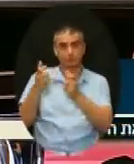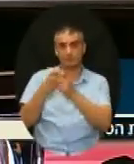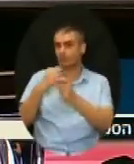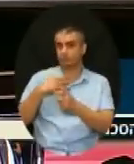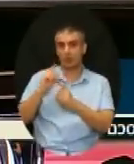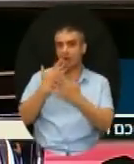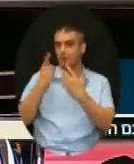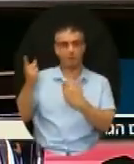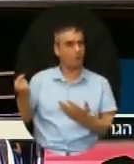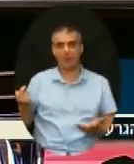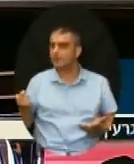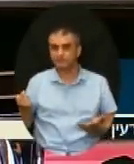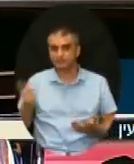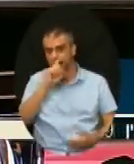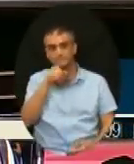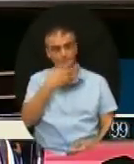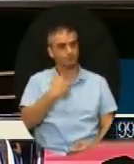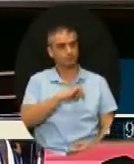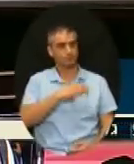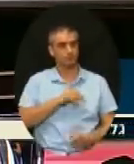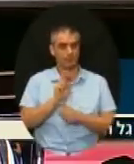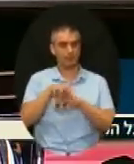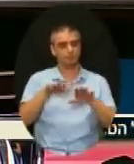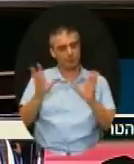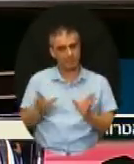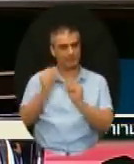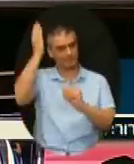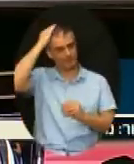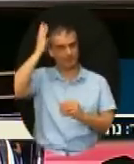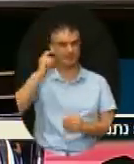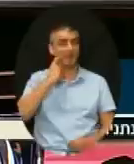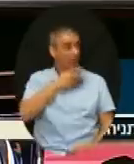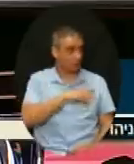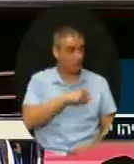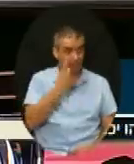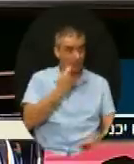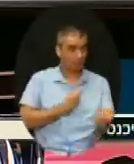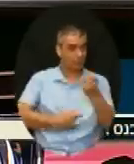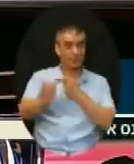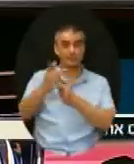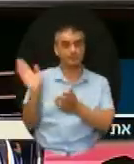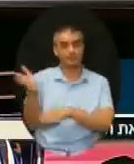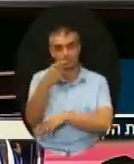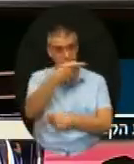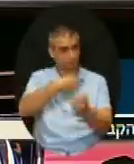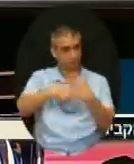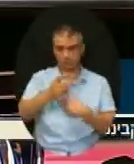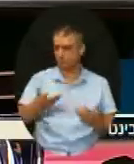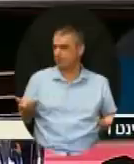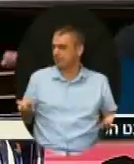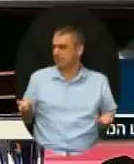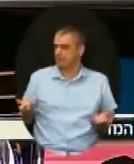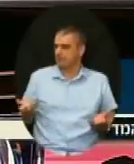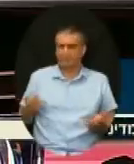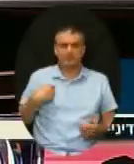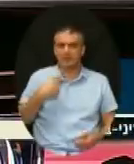שלי שזה לא כל כך ברור להם, ויכול להיות שהם היו מעוניינים להיכנס לממשלה יחד עם בנט ושקד. את מוכנה אבל אחד תמורת אחד? כלומר, אם הוא יוצא, אתם בפנים? לא,